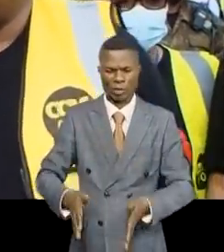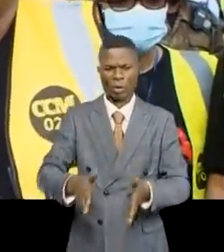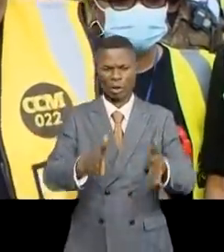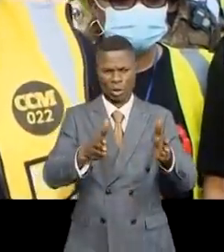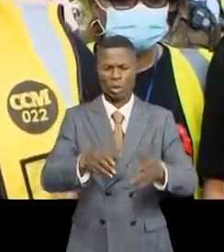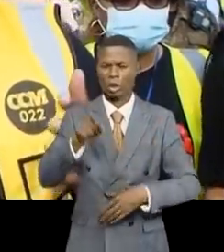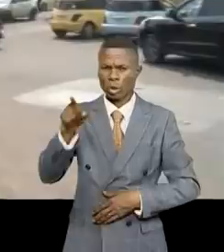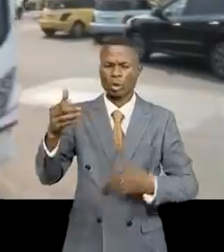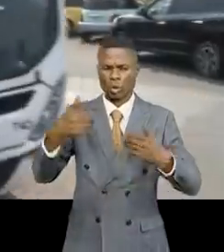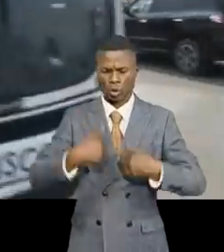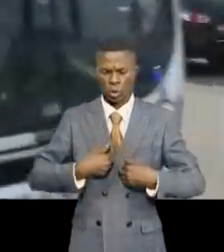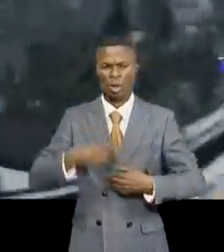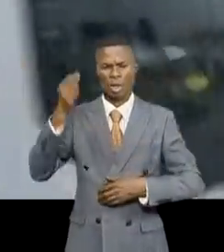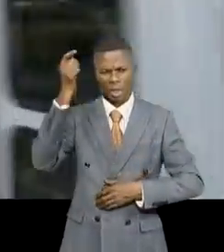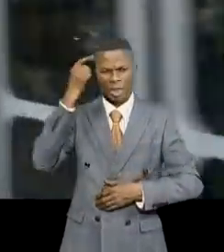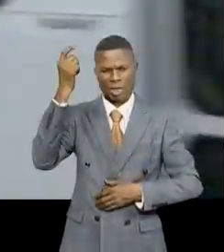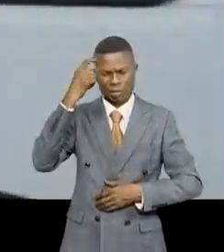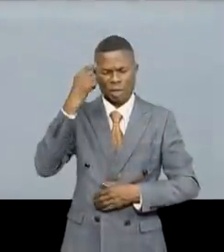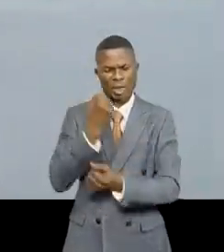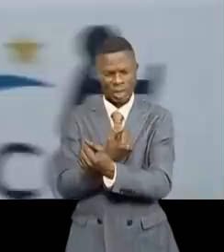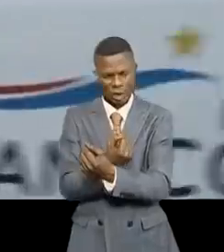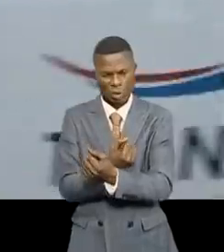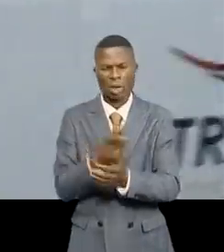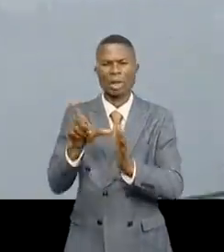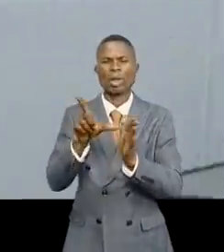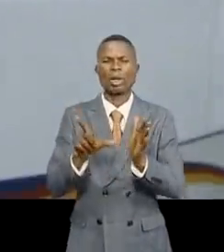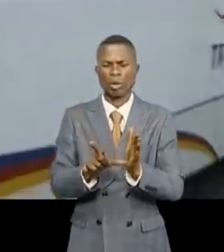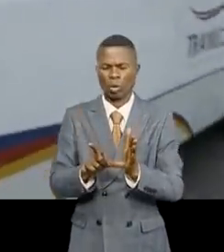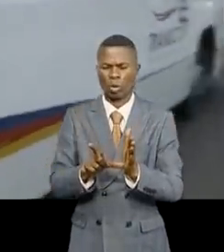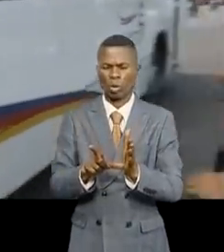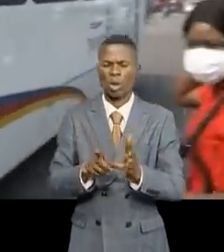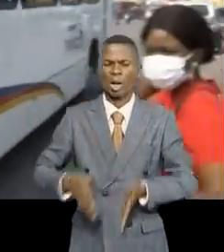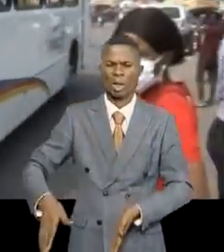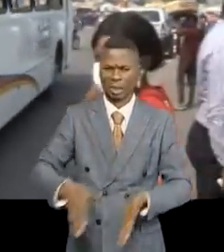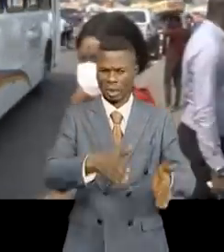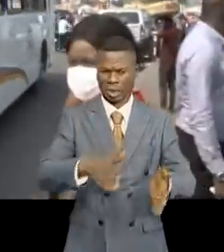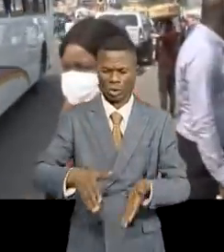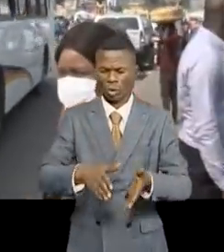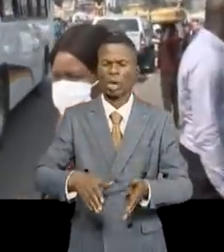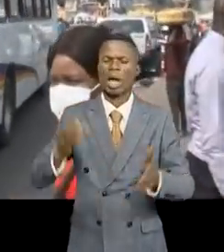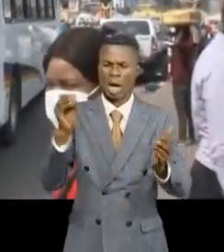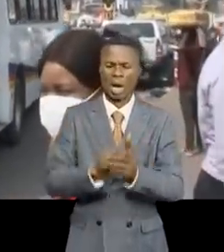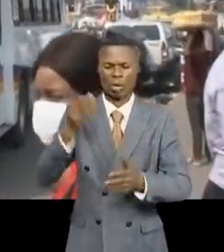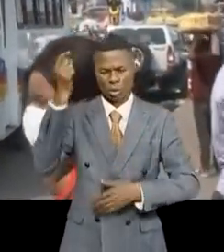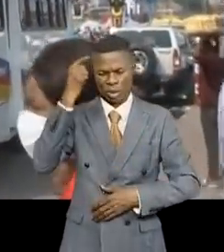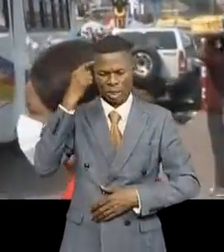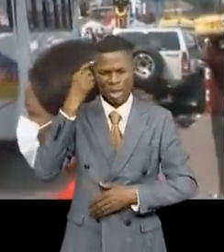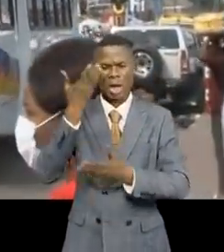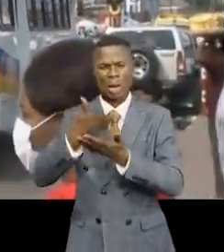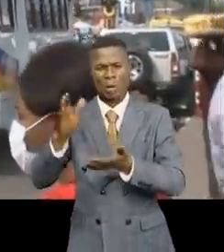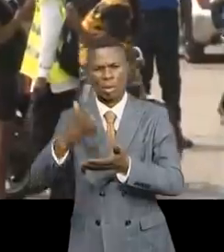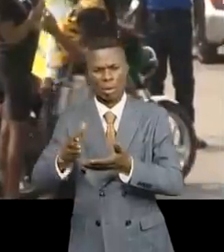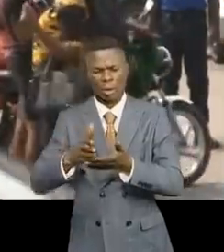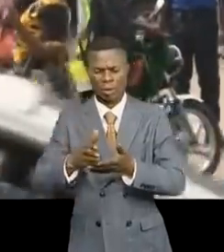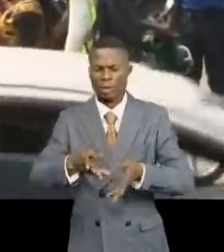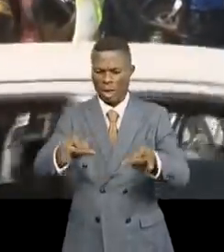as le devoir de respecter les codes de la route. Tu as le devoir de partager l'espace commun